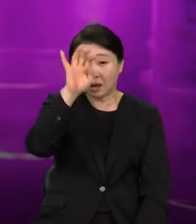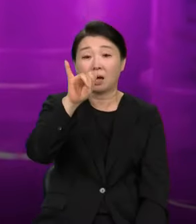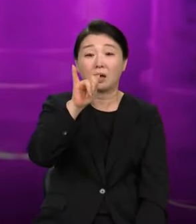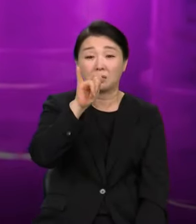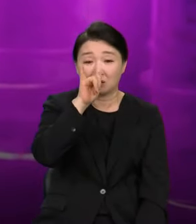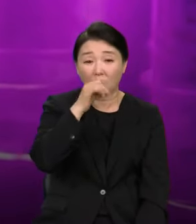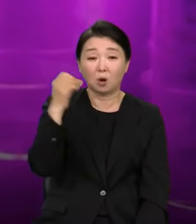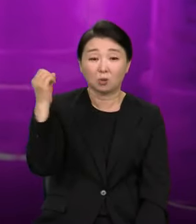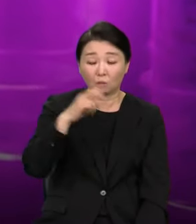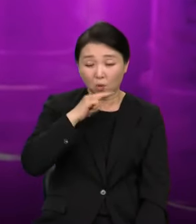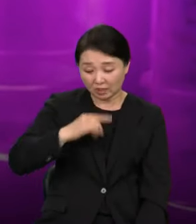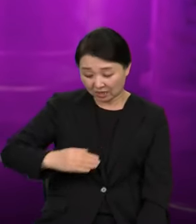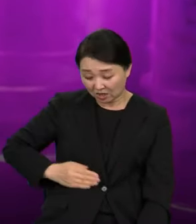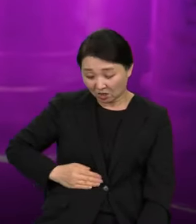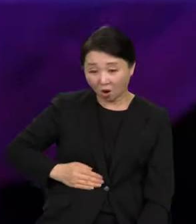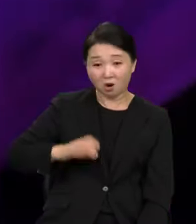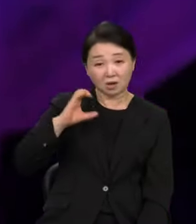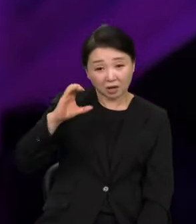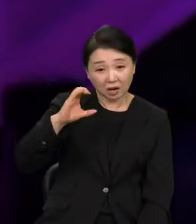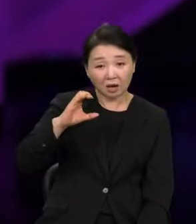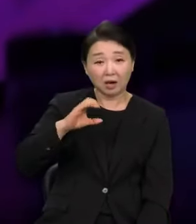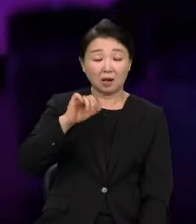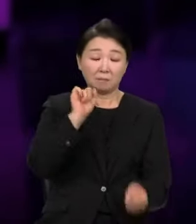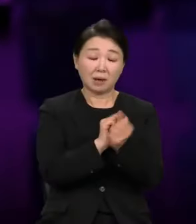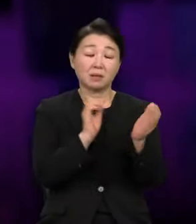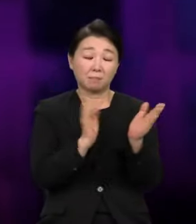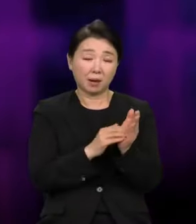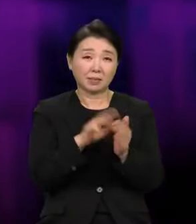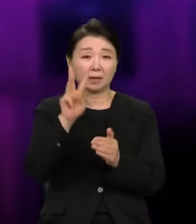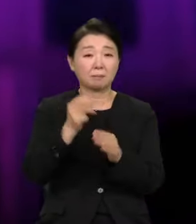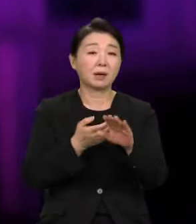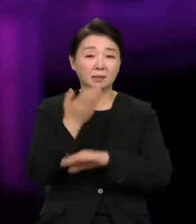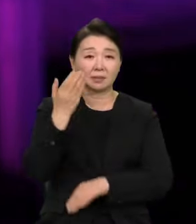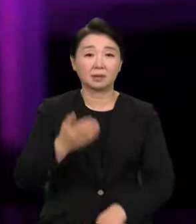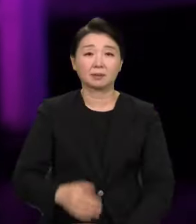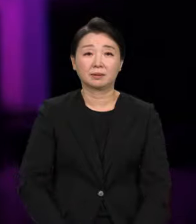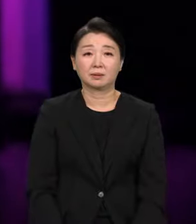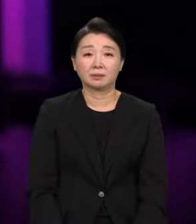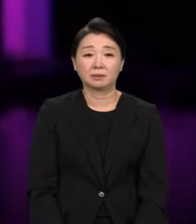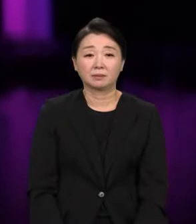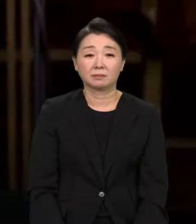Hi 시형 간염에 걸린 사람이 3만 명이 넘는 것으로